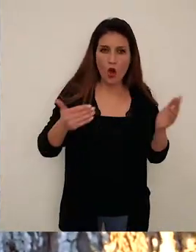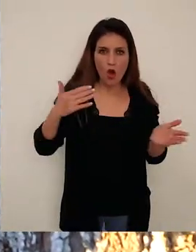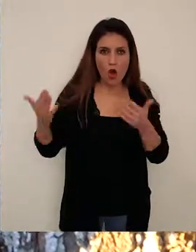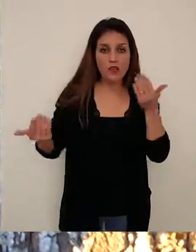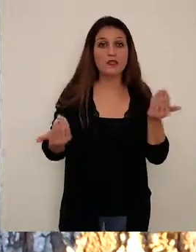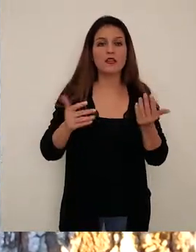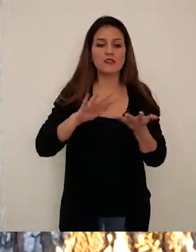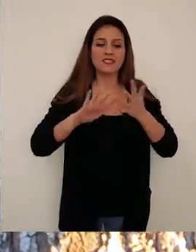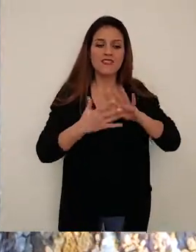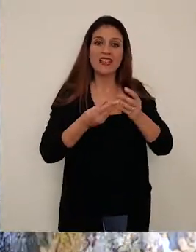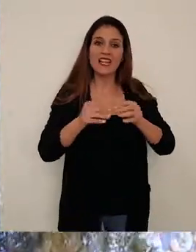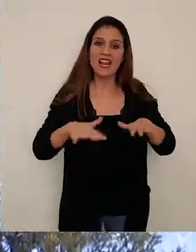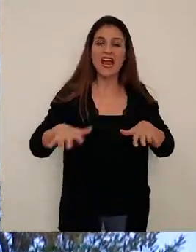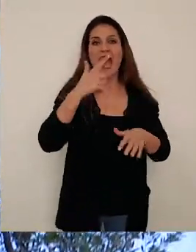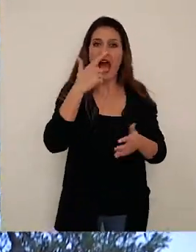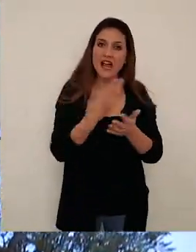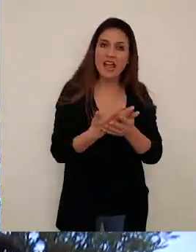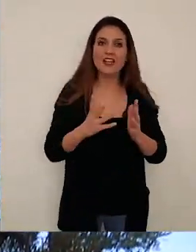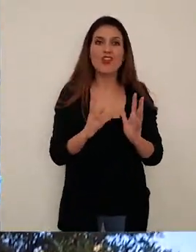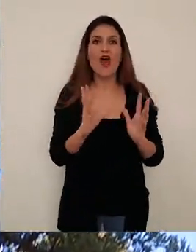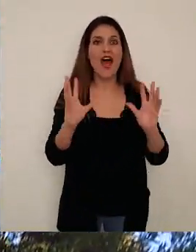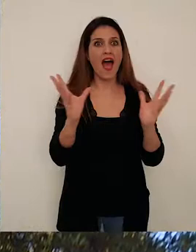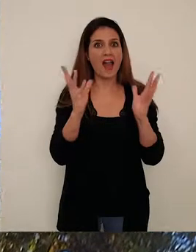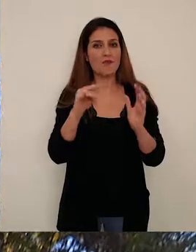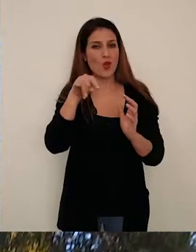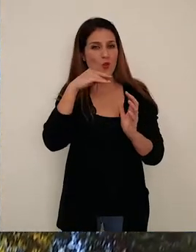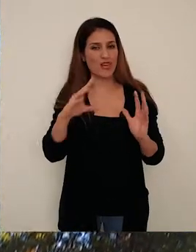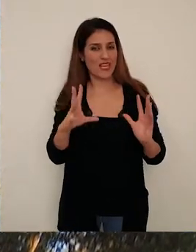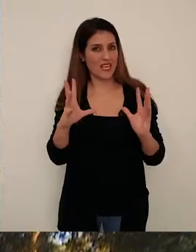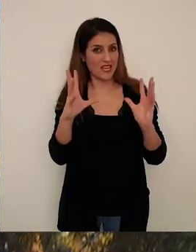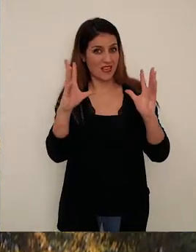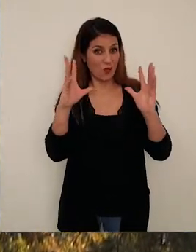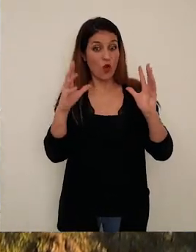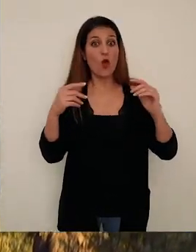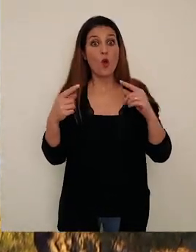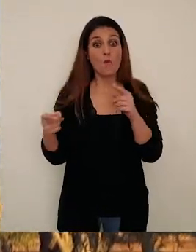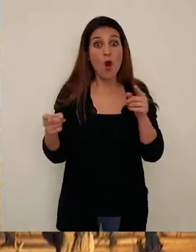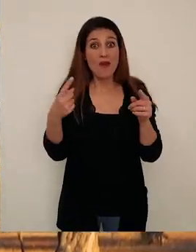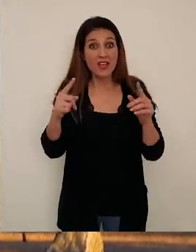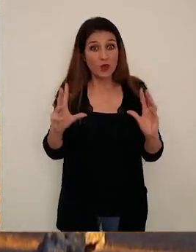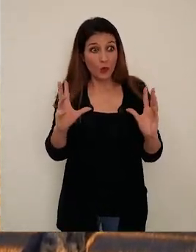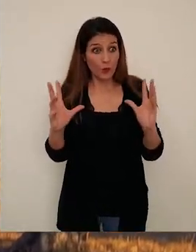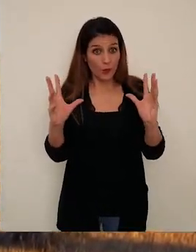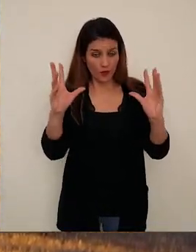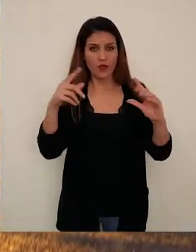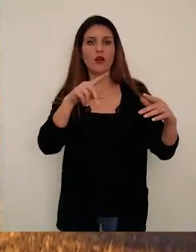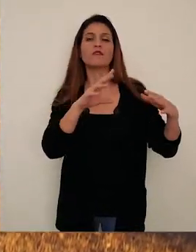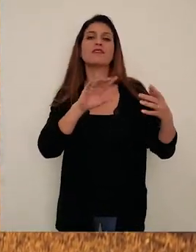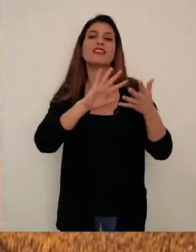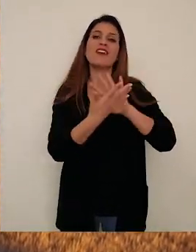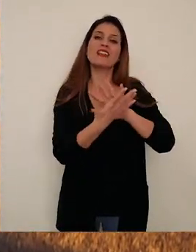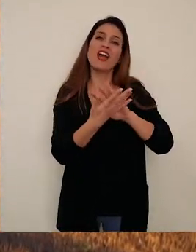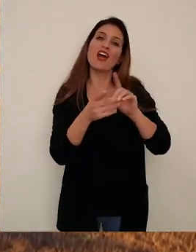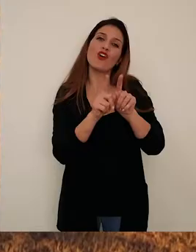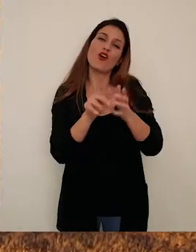dell'ulivo. Da quel momento quest'albero è diventato il compagno principale del contadino, un figlio da custodire e da